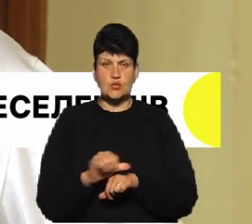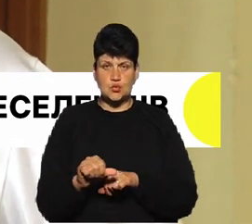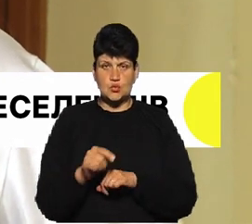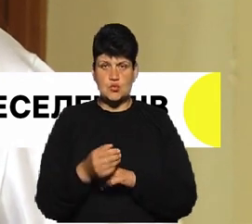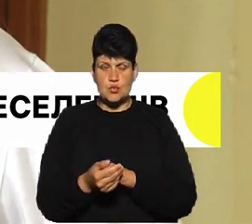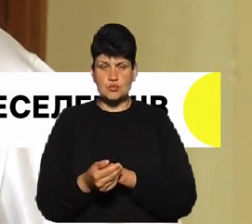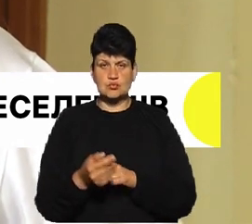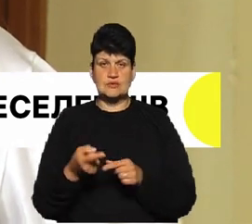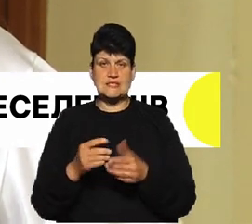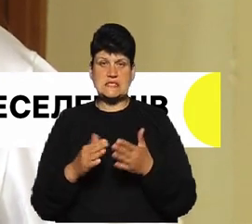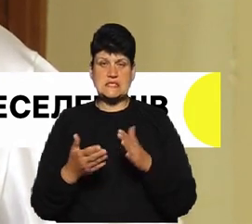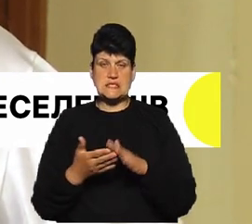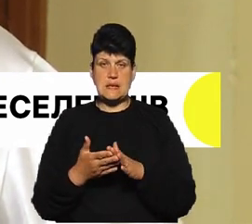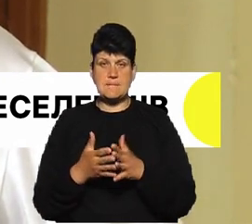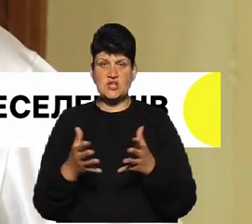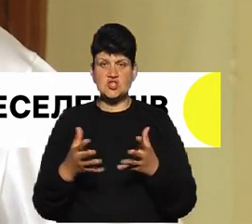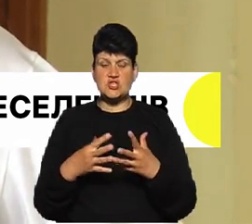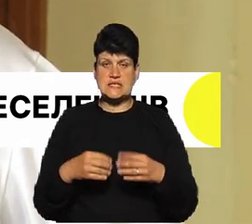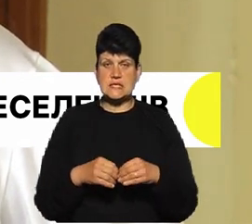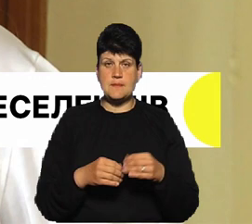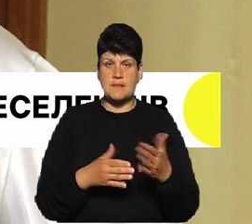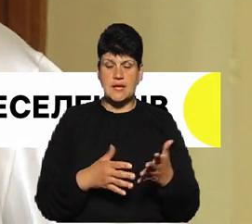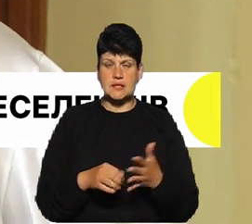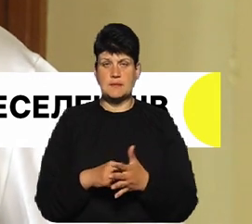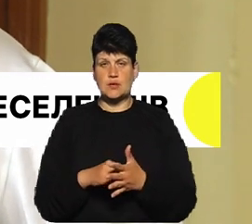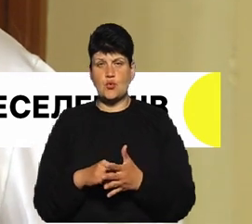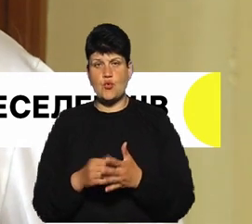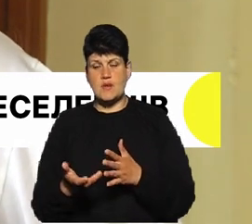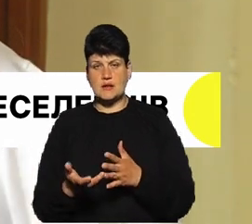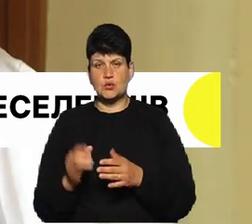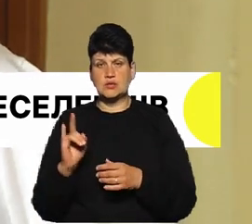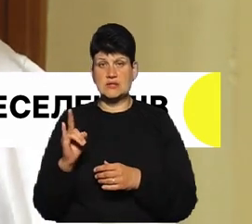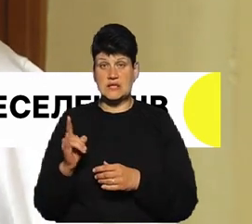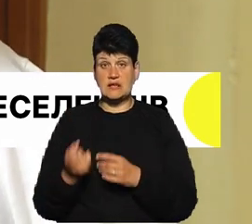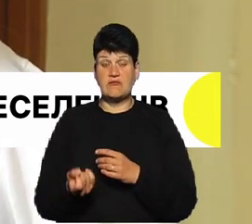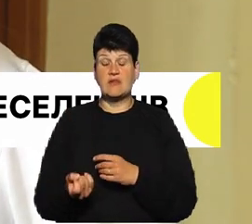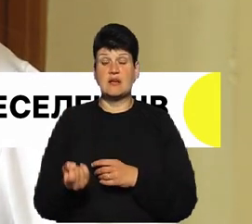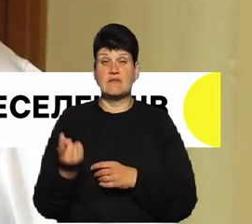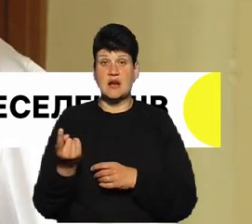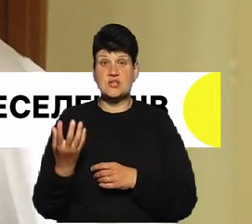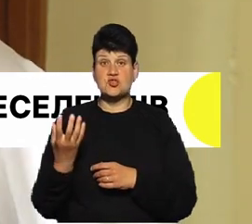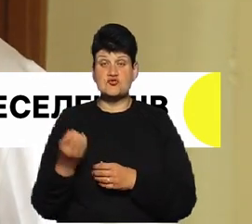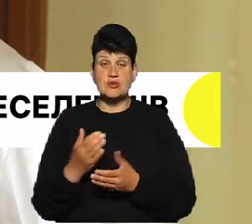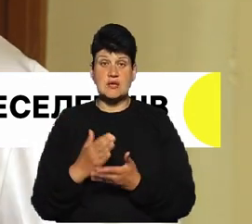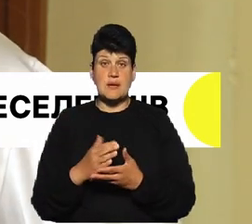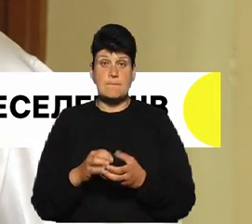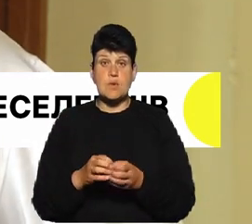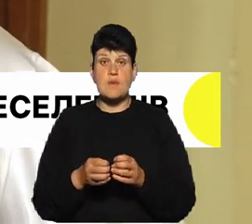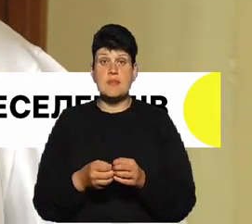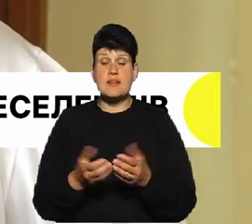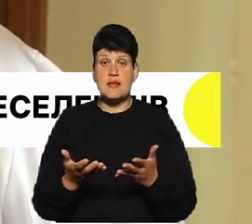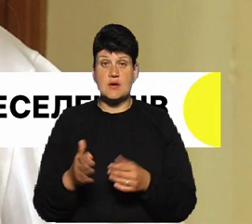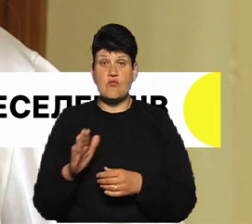така ситуація більш сімейна і з документами. Та і у дитини виявляється ще такі проблеми, що в вересні